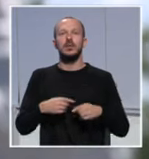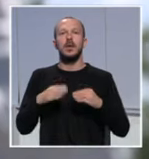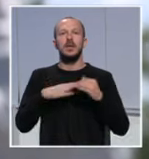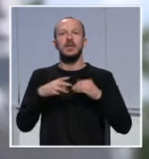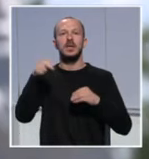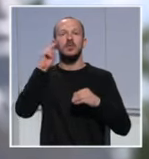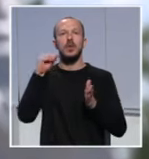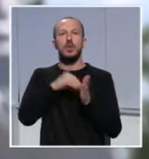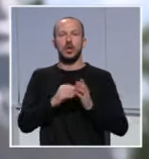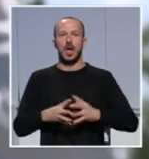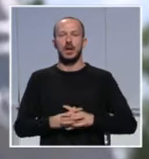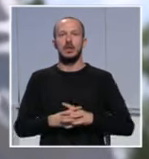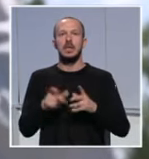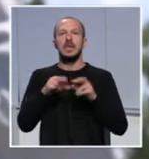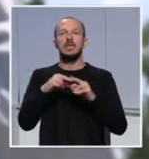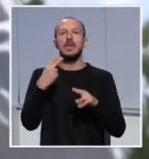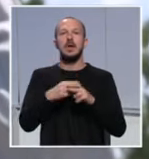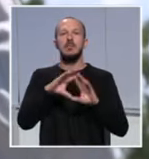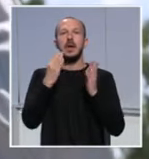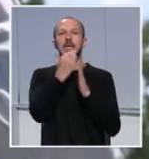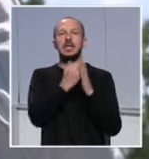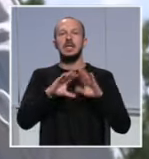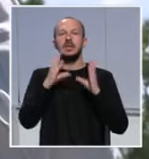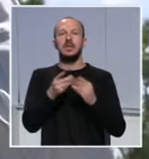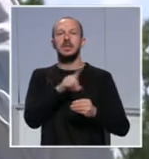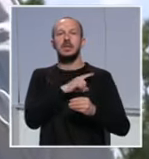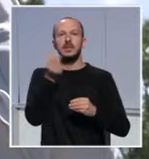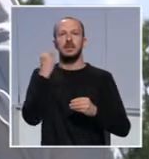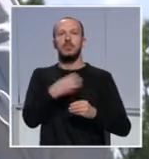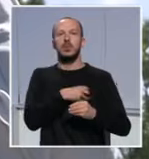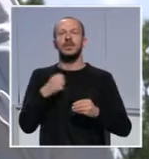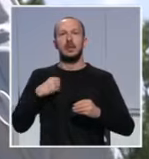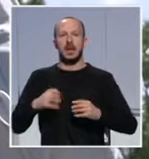podizanje spomen obilježja sa imenima svih stradalih srpskih boraca iz Biljine.